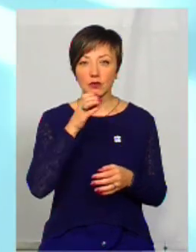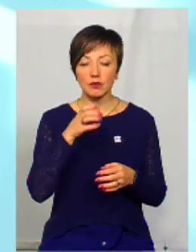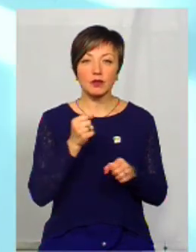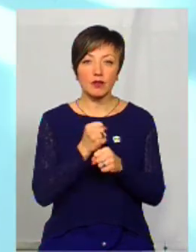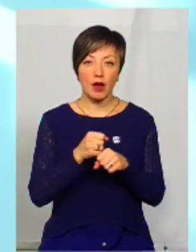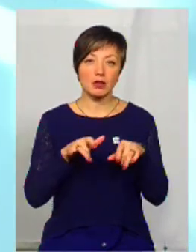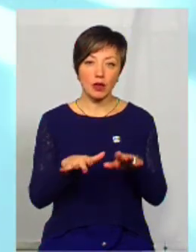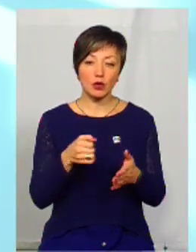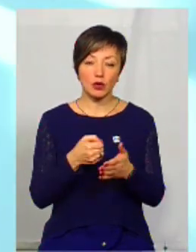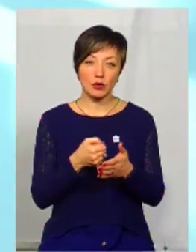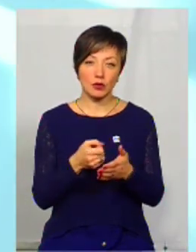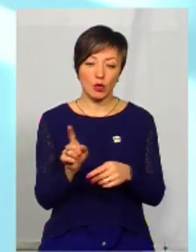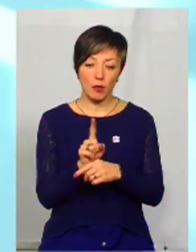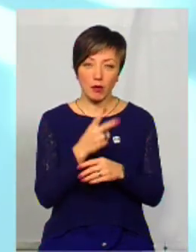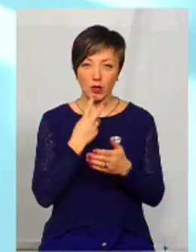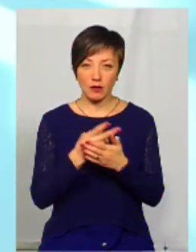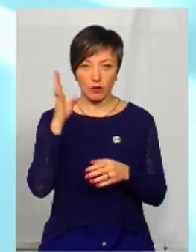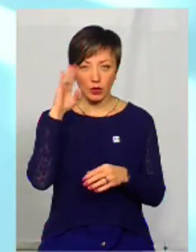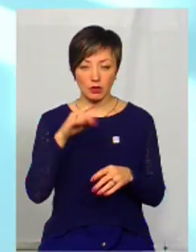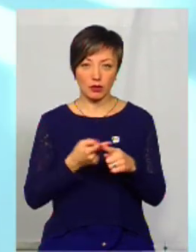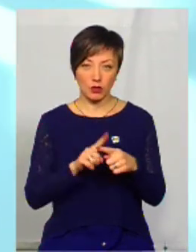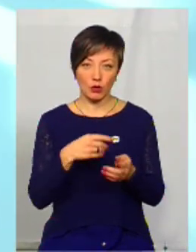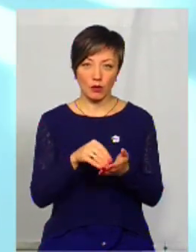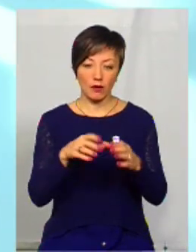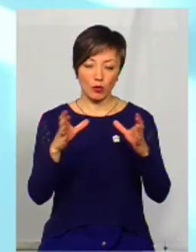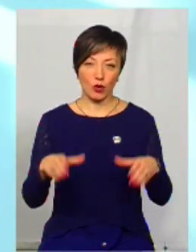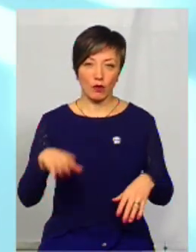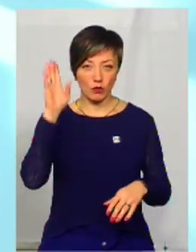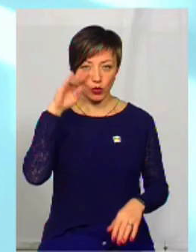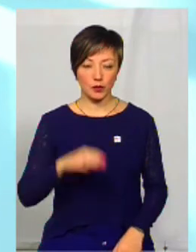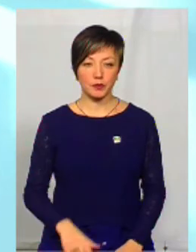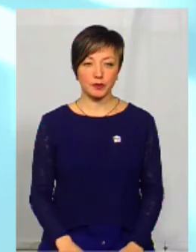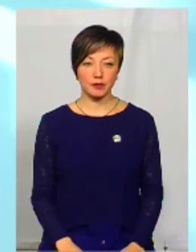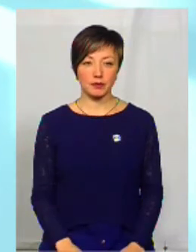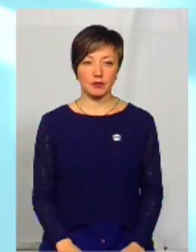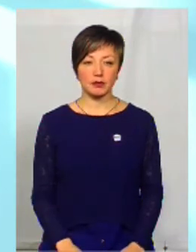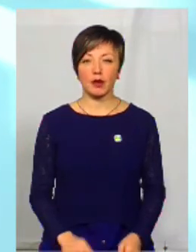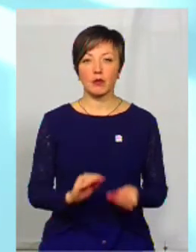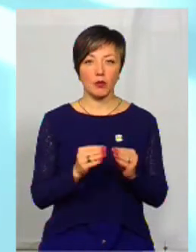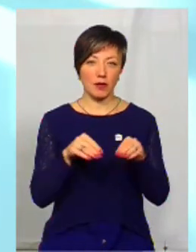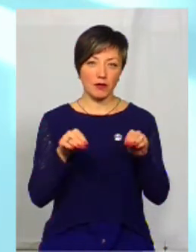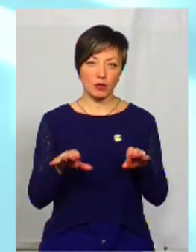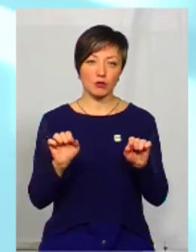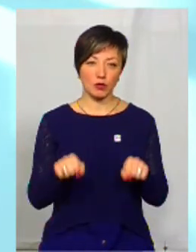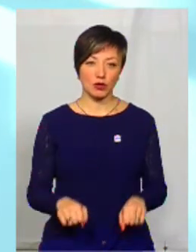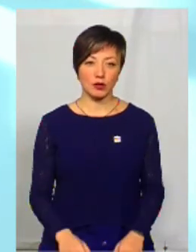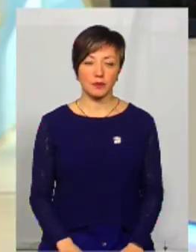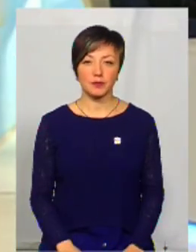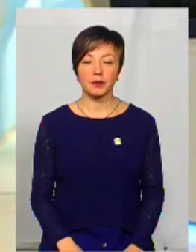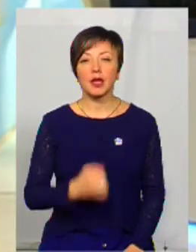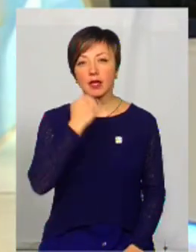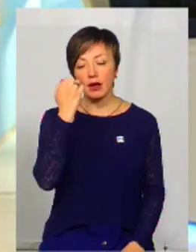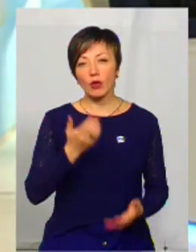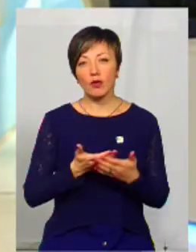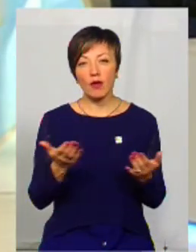певні заходи, і доки не нормалізувалися показники води, до тих пір вони використовували бутильовану воду. Тобто проблеми вирішити можливо.